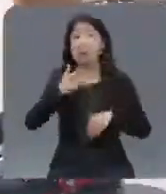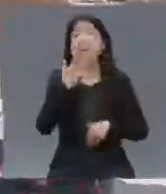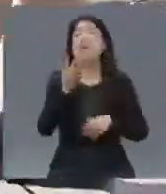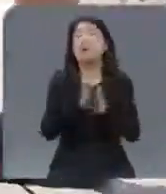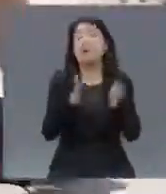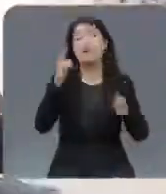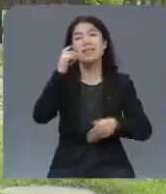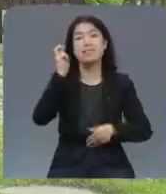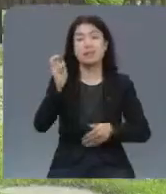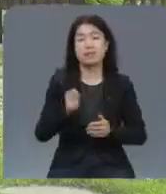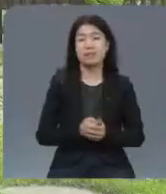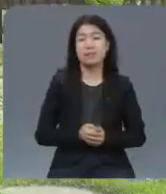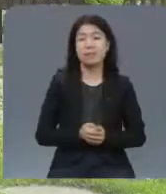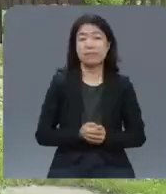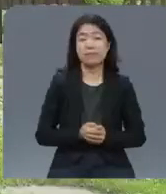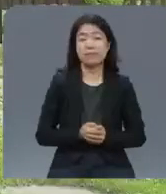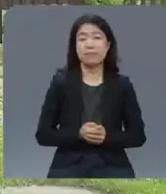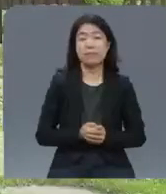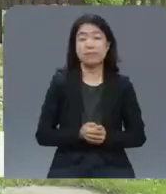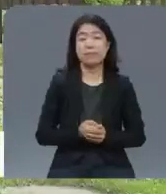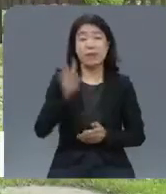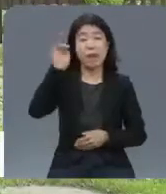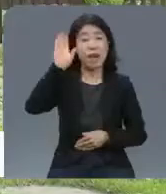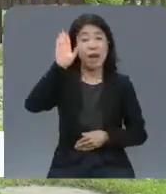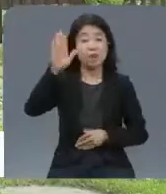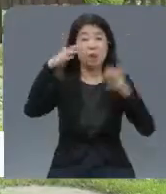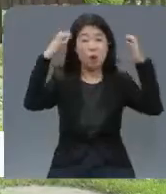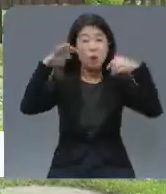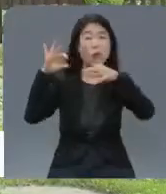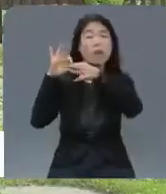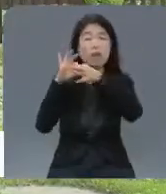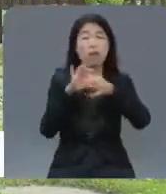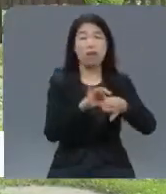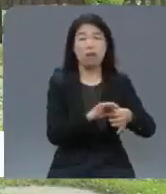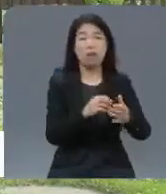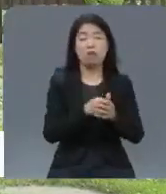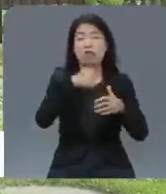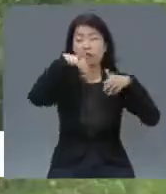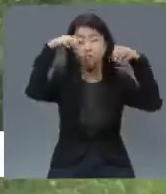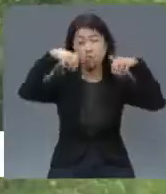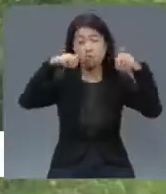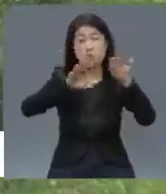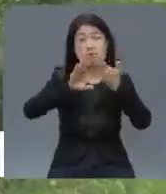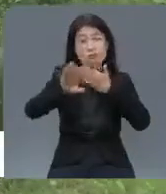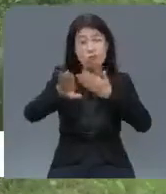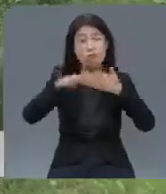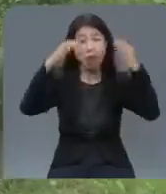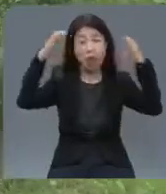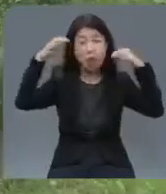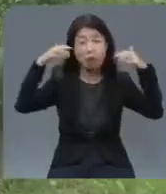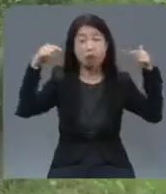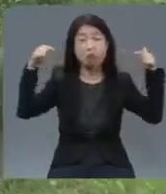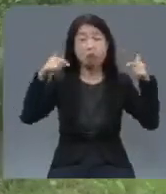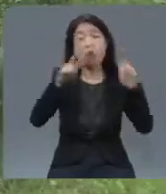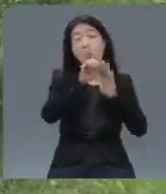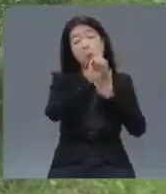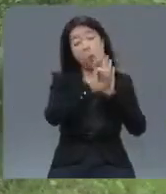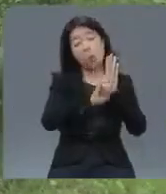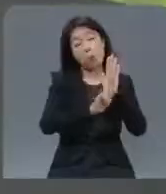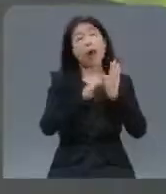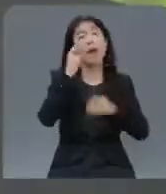예상됩니다 기상청은 당분간 무더위가 이어지고 있고 장맛비가 내린 뒤에는 폭염이 잠시 주춤할 것으로